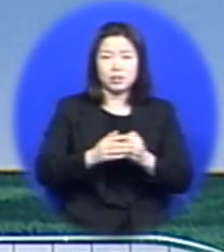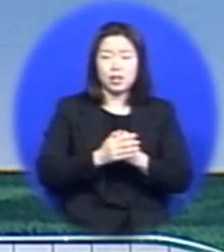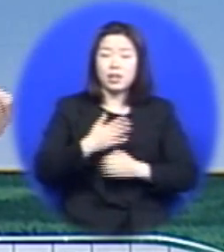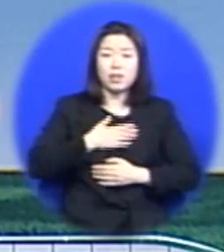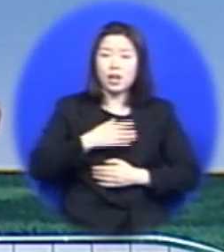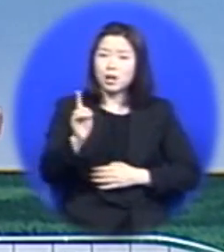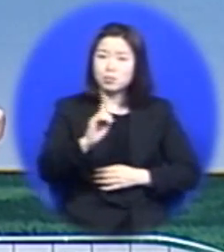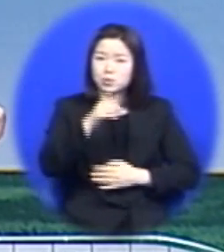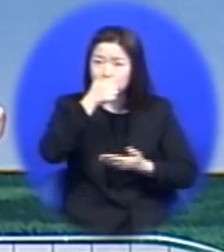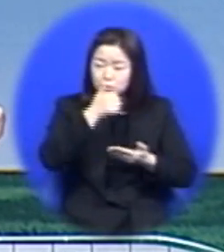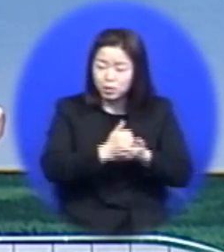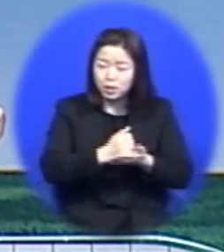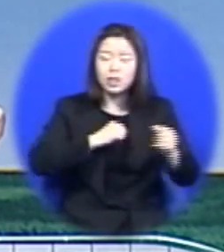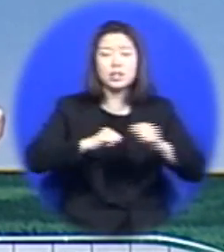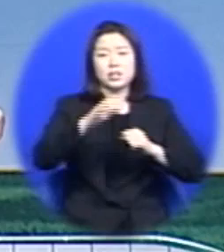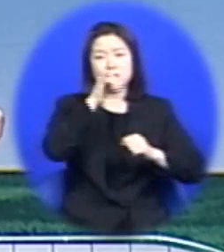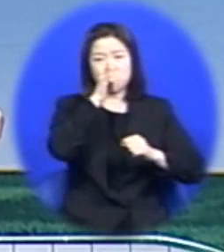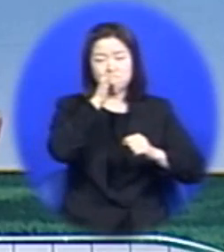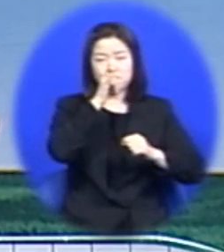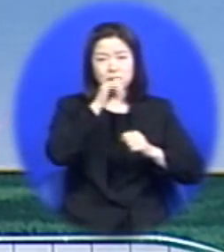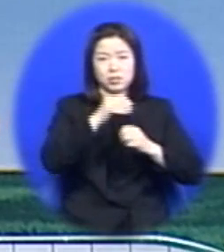내가 무슨 죄를 지었는지,